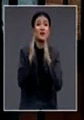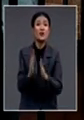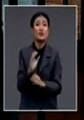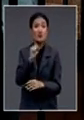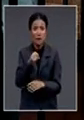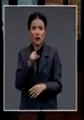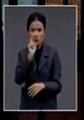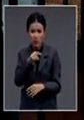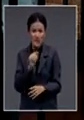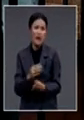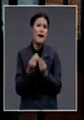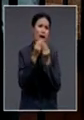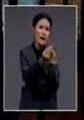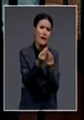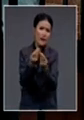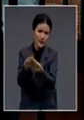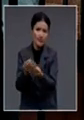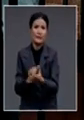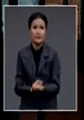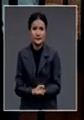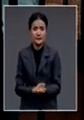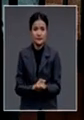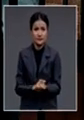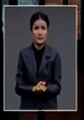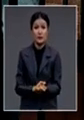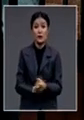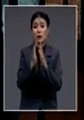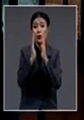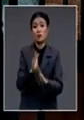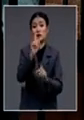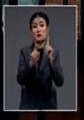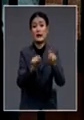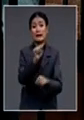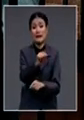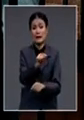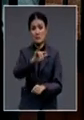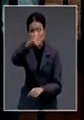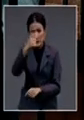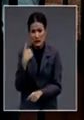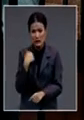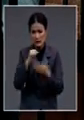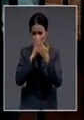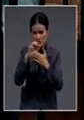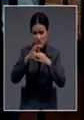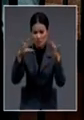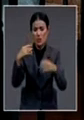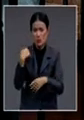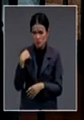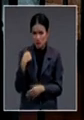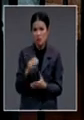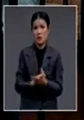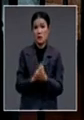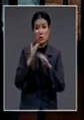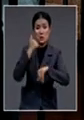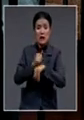ควรจะให้ความสำคัญมากที่สุดด้วยนั่นเอง ใช่นะเพราะว่าหลายคนบอกว่าคนที่เสียชีวิตไปบางคนเนี่ยไม่ได้เกี่ยวข้ อง บางคนไม่ใช่เป็นผู้บง